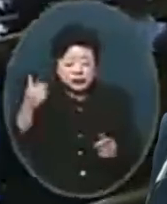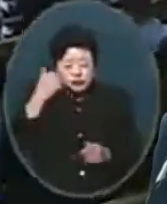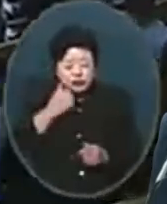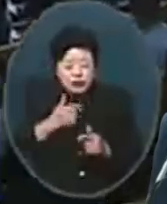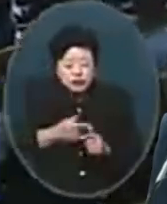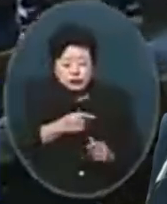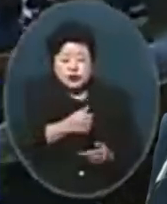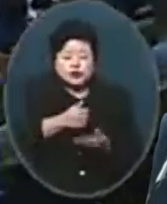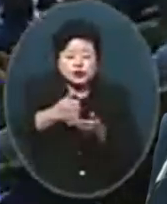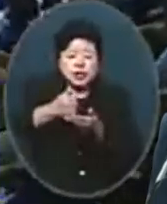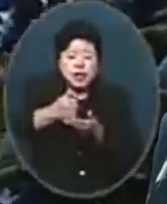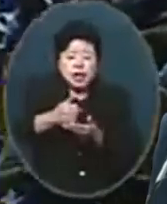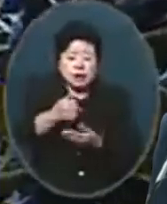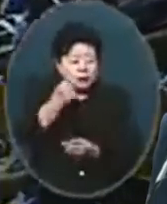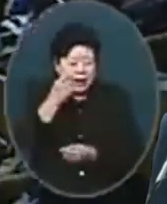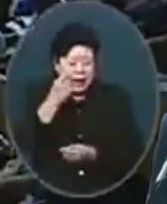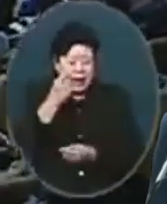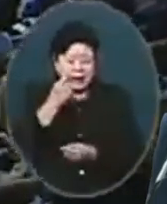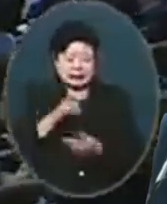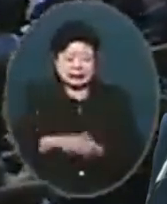예수를 주시라 할 수 없느니라.